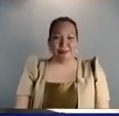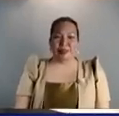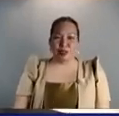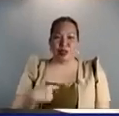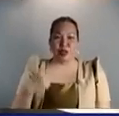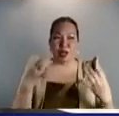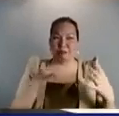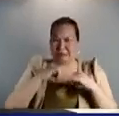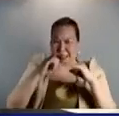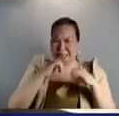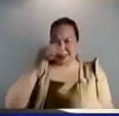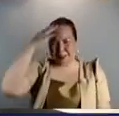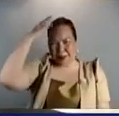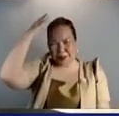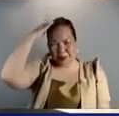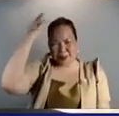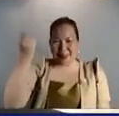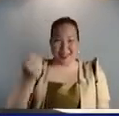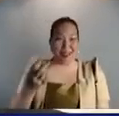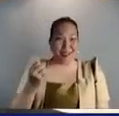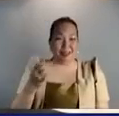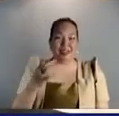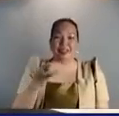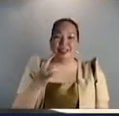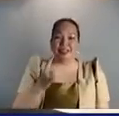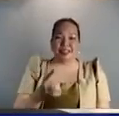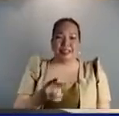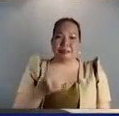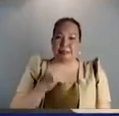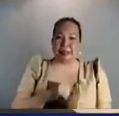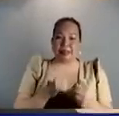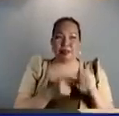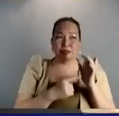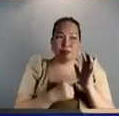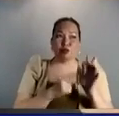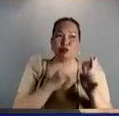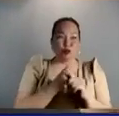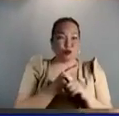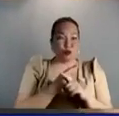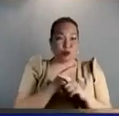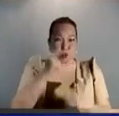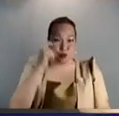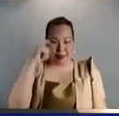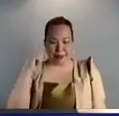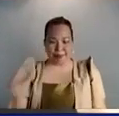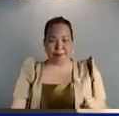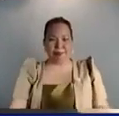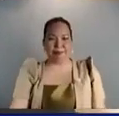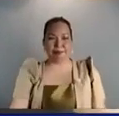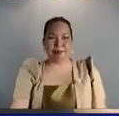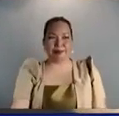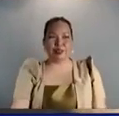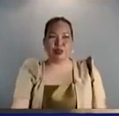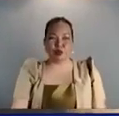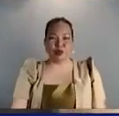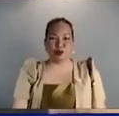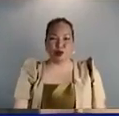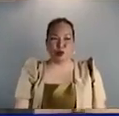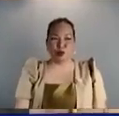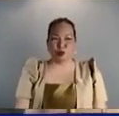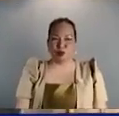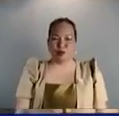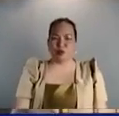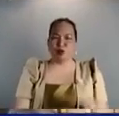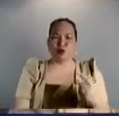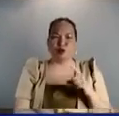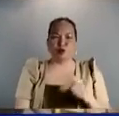buhok eh. Sign of ano daw yan? Wisdom and experience. Tama, si Conrado Estrella, no? Agrarian Reform,